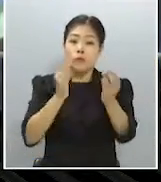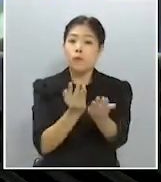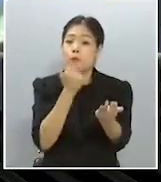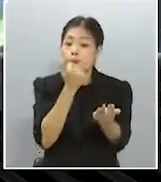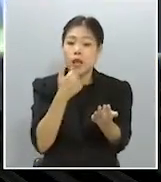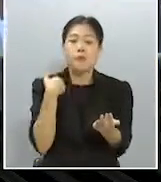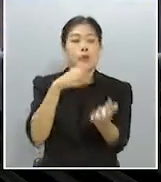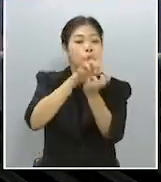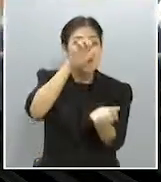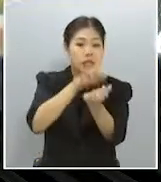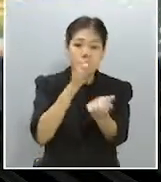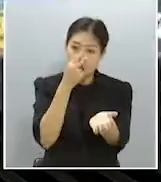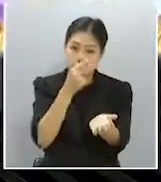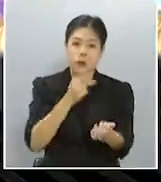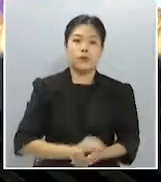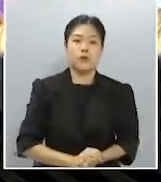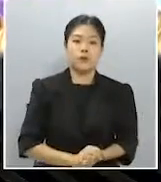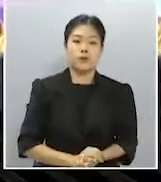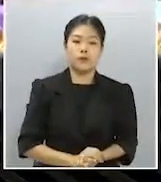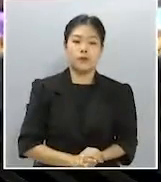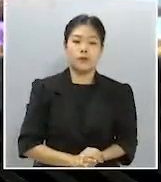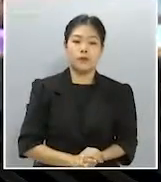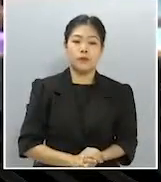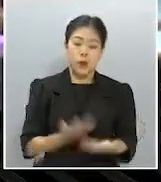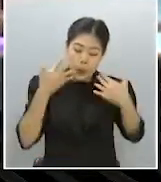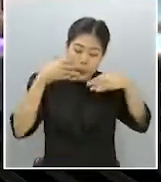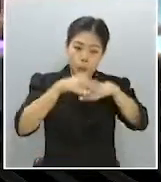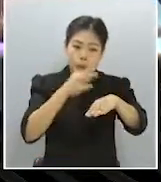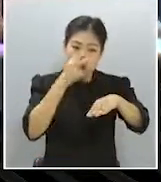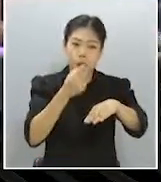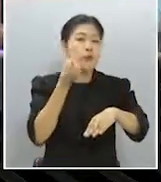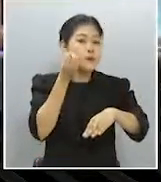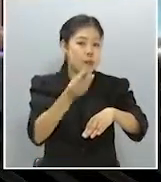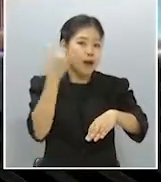งานนี้คึกคักมากๆนะครับมีคนมาร่วมกันจำนวนมากเป็นประจำ